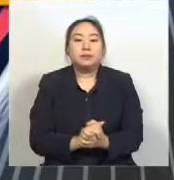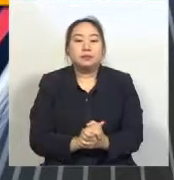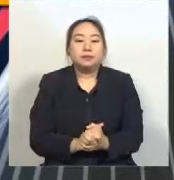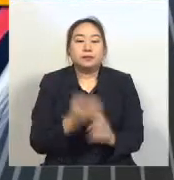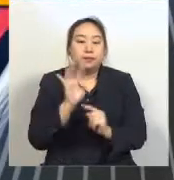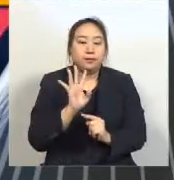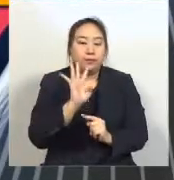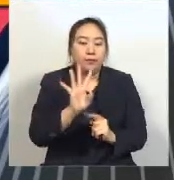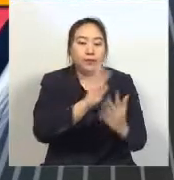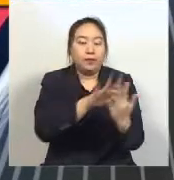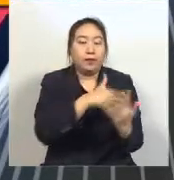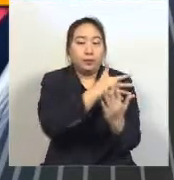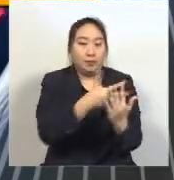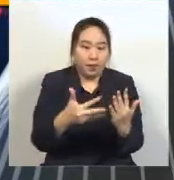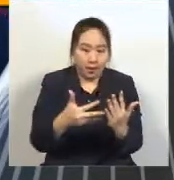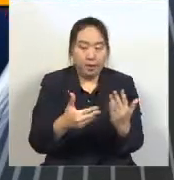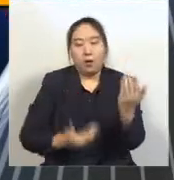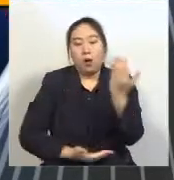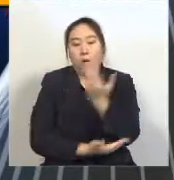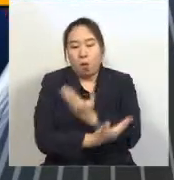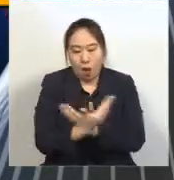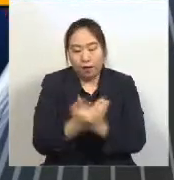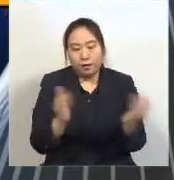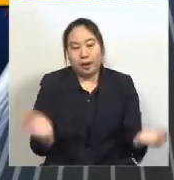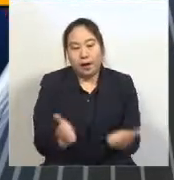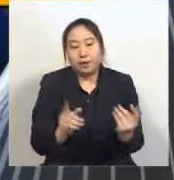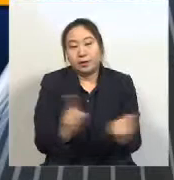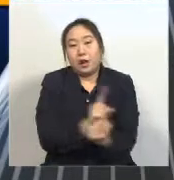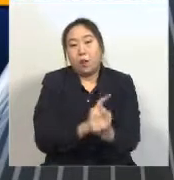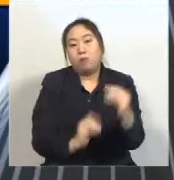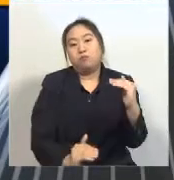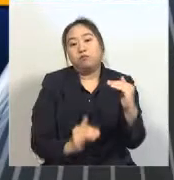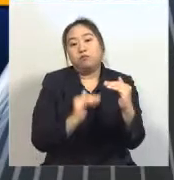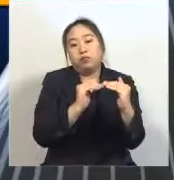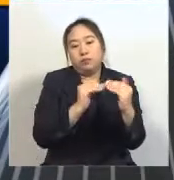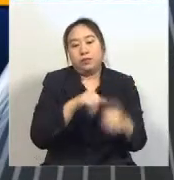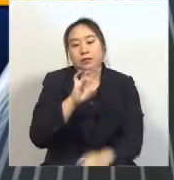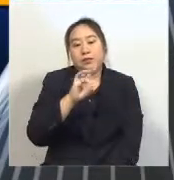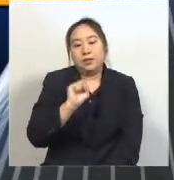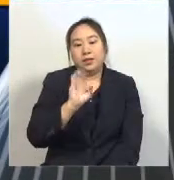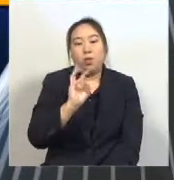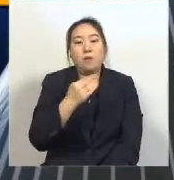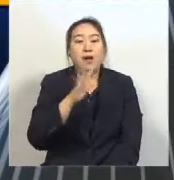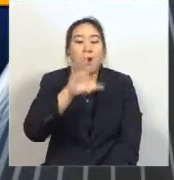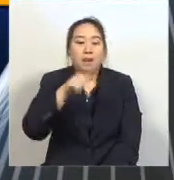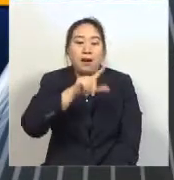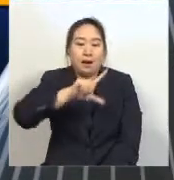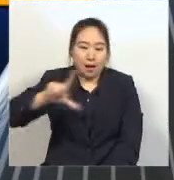าณ4ยุทธศาสตร์ด้านการสร้างโอกาสและความเสมอภาคทางสังคม 765,000 ล้านบ